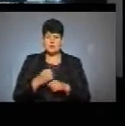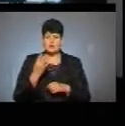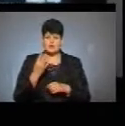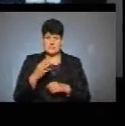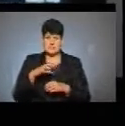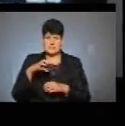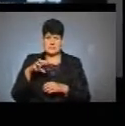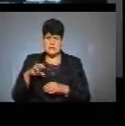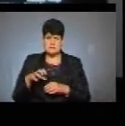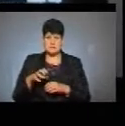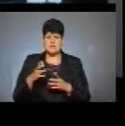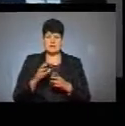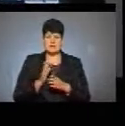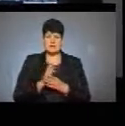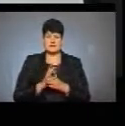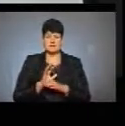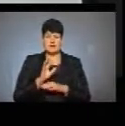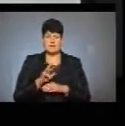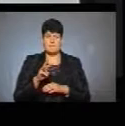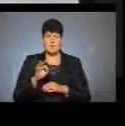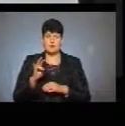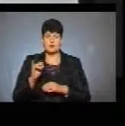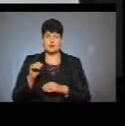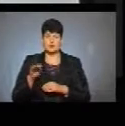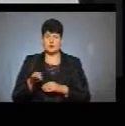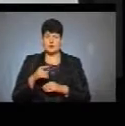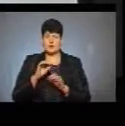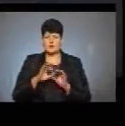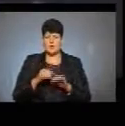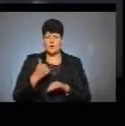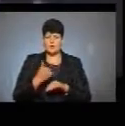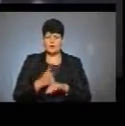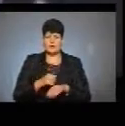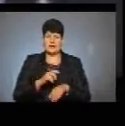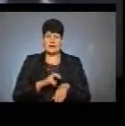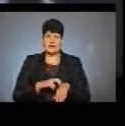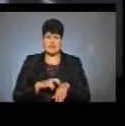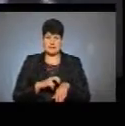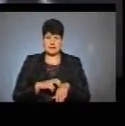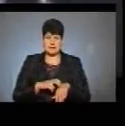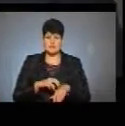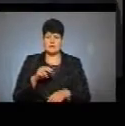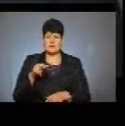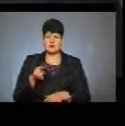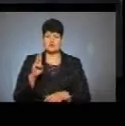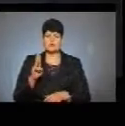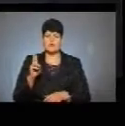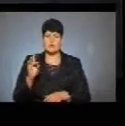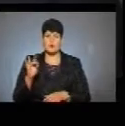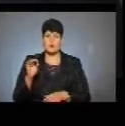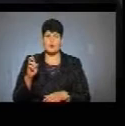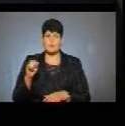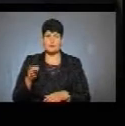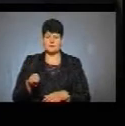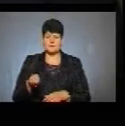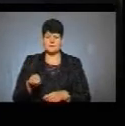у проекціях, які йдуть на монітор, розповідає головний лікар онкологічного диспансеру Леонід Шкробот. Цей апарат